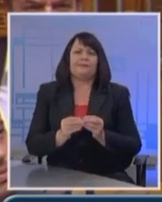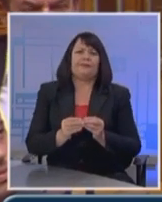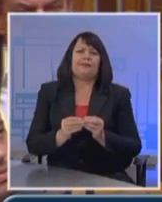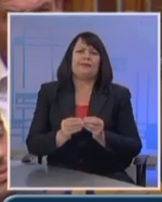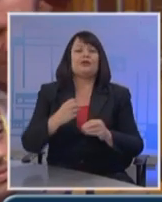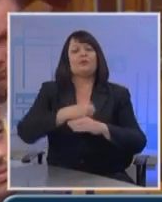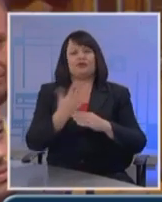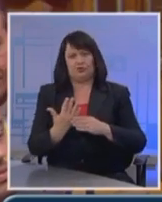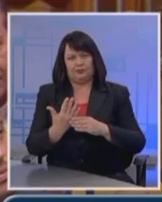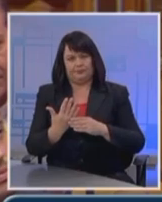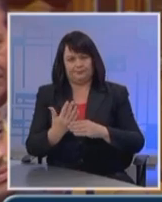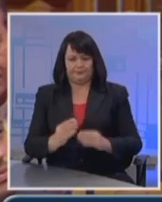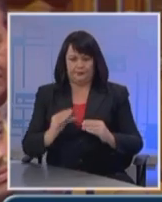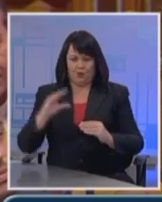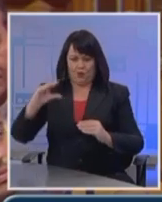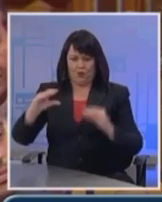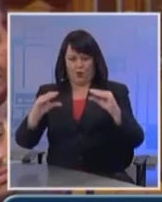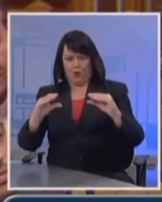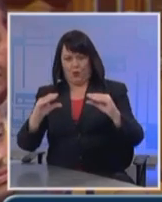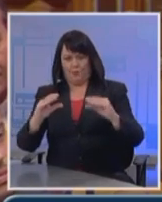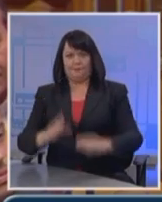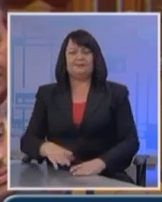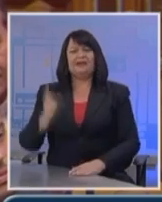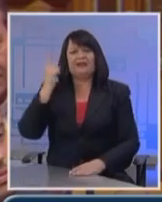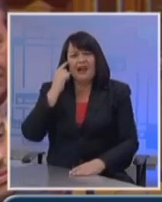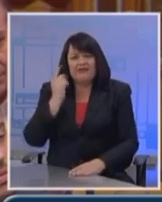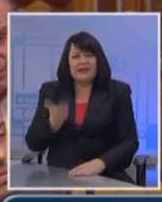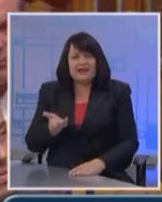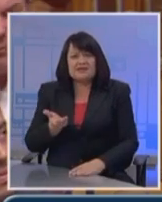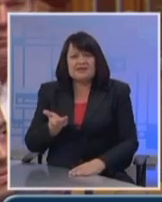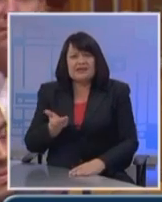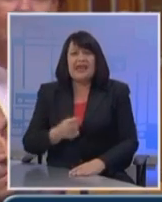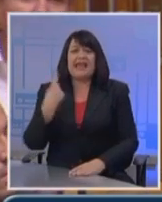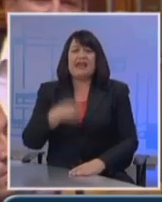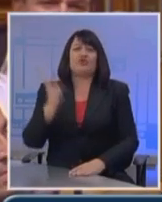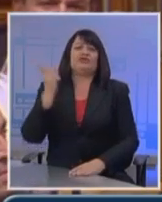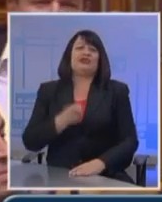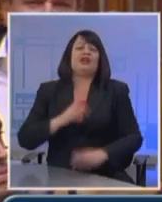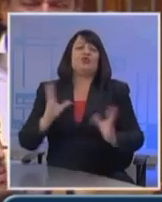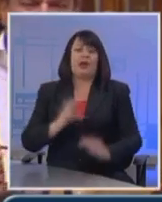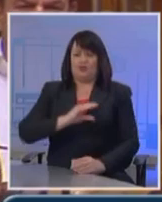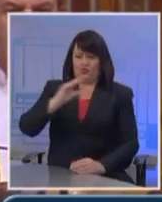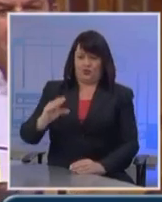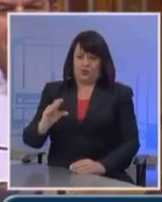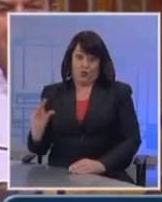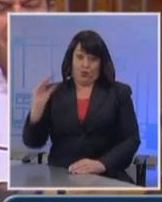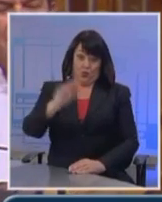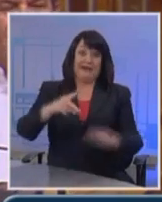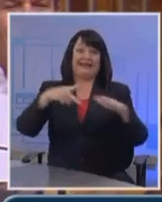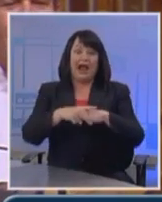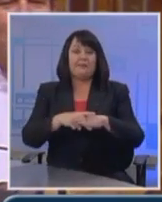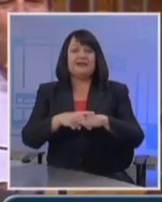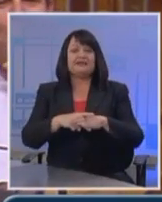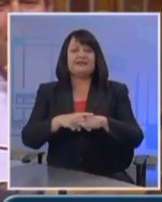428.204 ευρώ για το Πασόκ. Αντιλαμβάνεστε λοιπόν ότι και το 100% να εκχωρηθεί στις τράπεζες